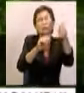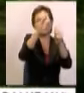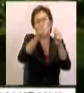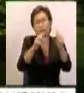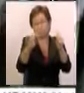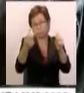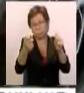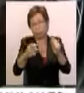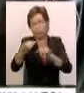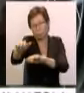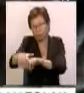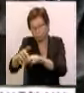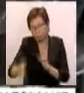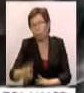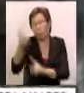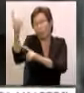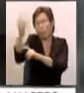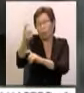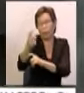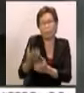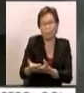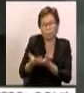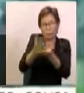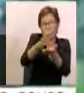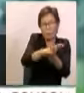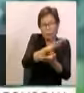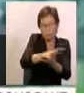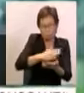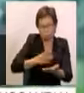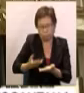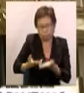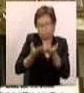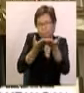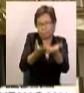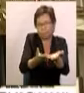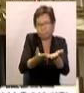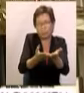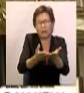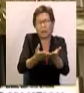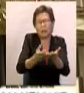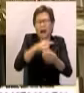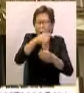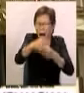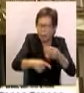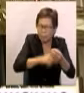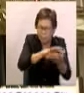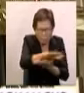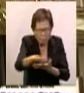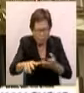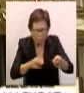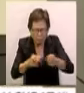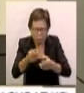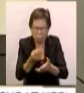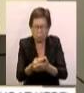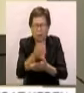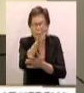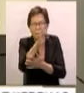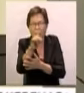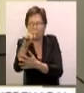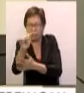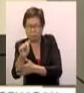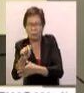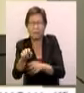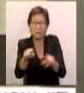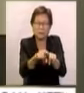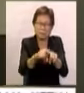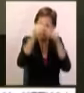ini, peneroka menanti pembentangan kertas putih mengenai kecelaruan pengurusan kewangan FELDA.